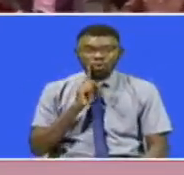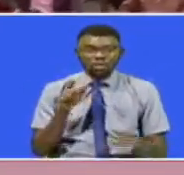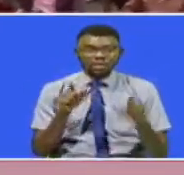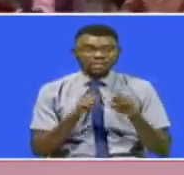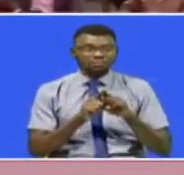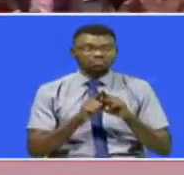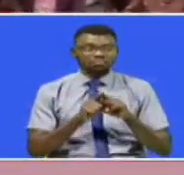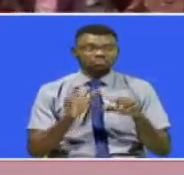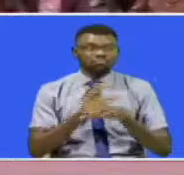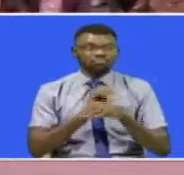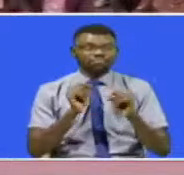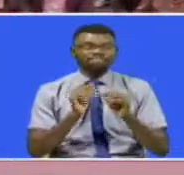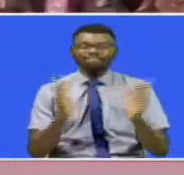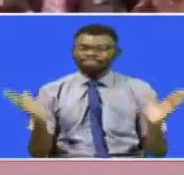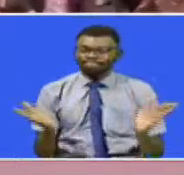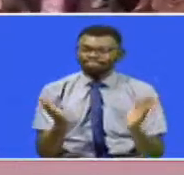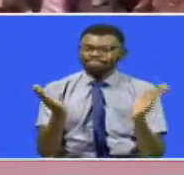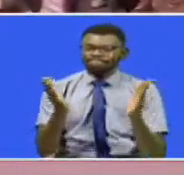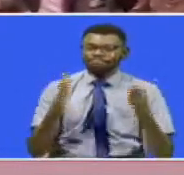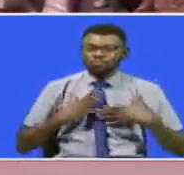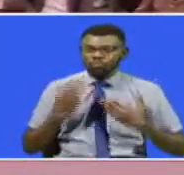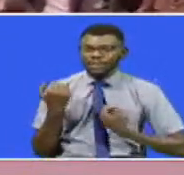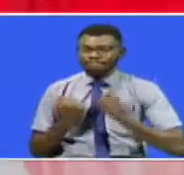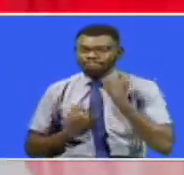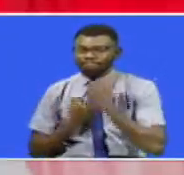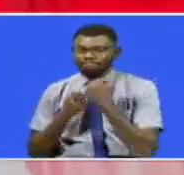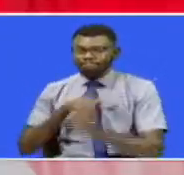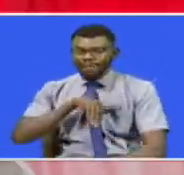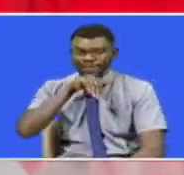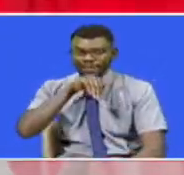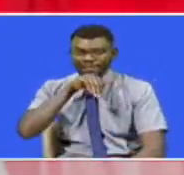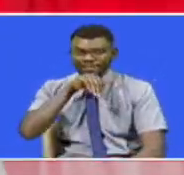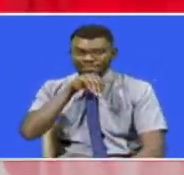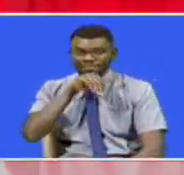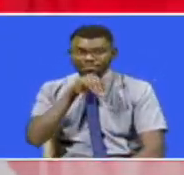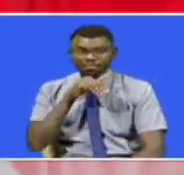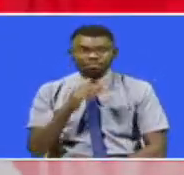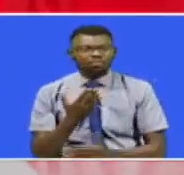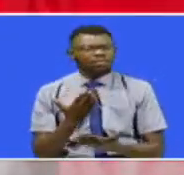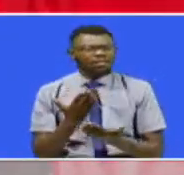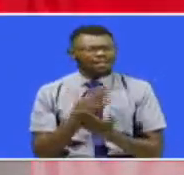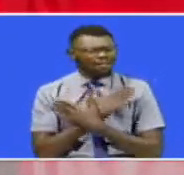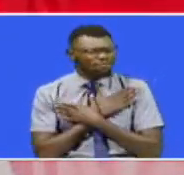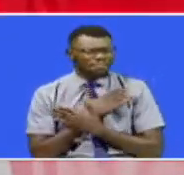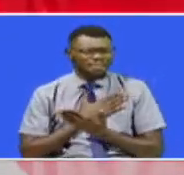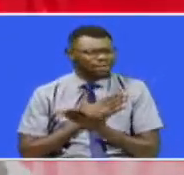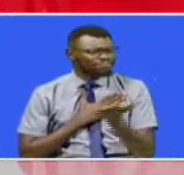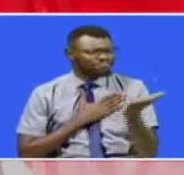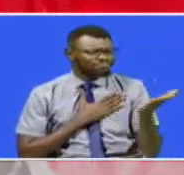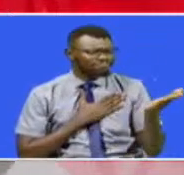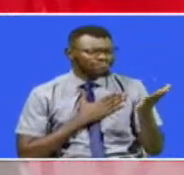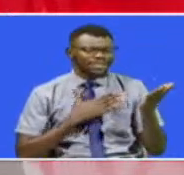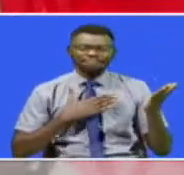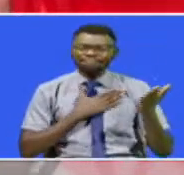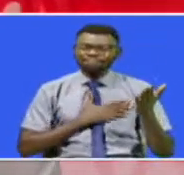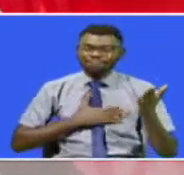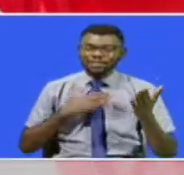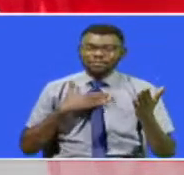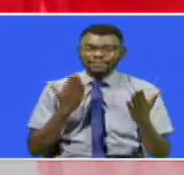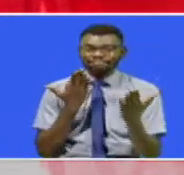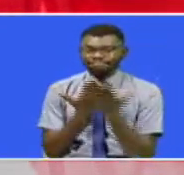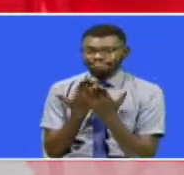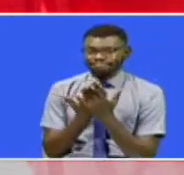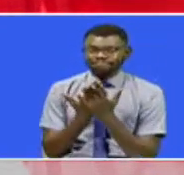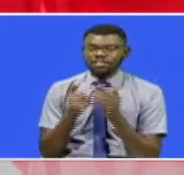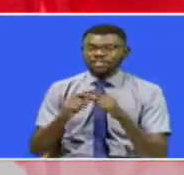the president urged locals to back his candidature. Wenzangu, ombi langu nikisema kwa heri